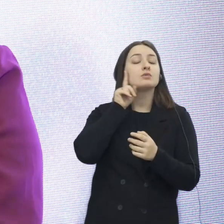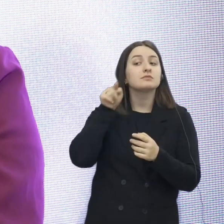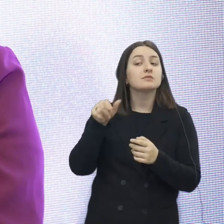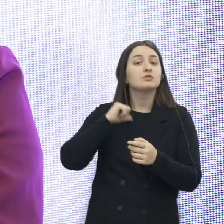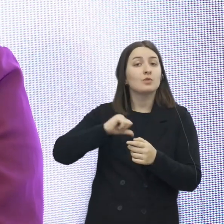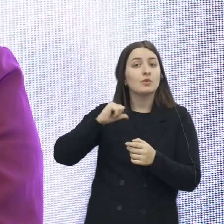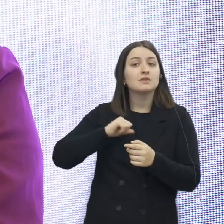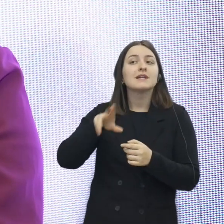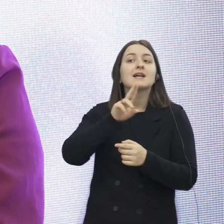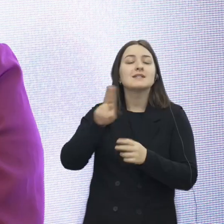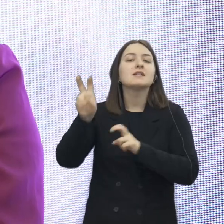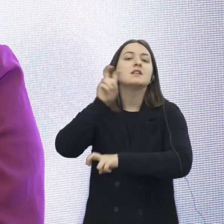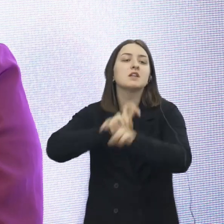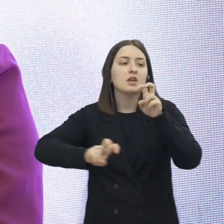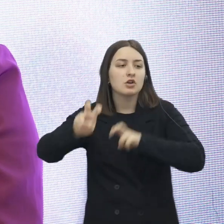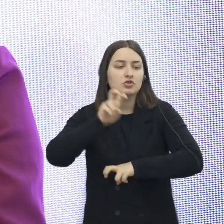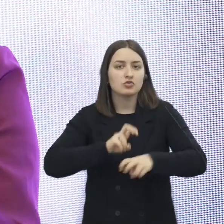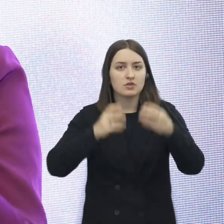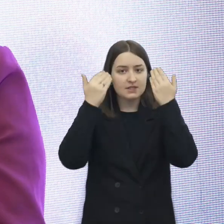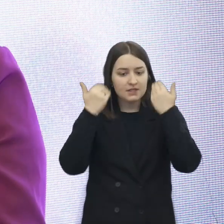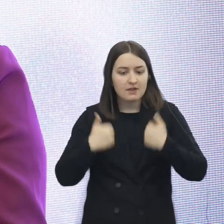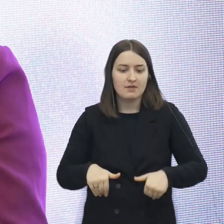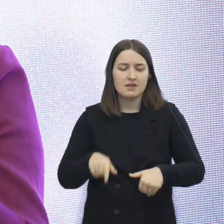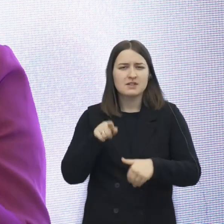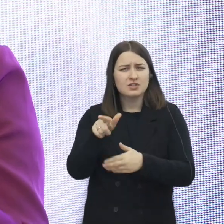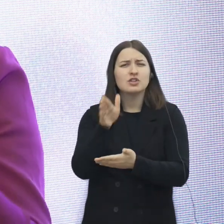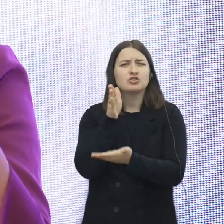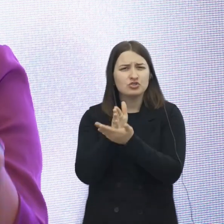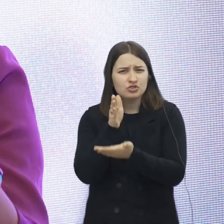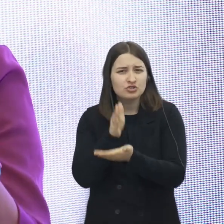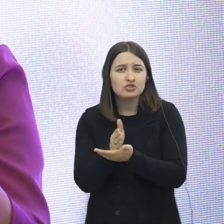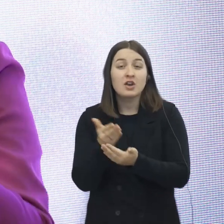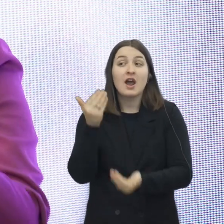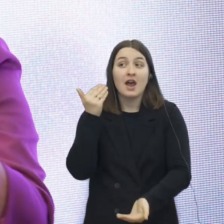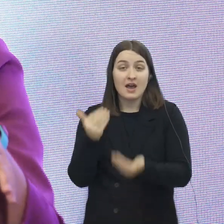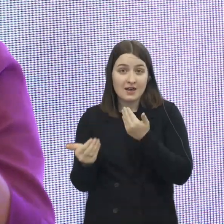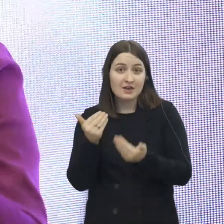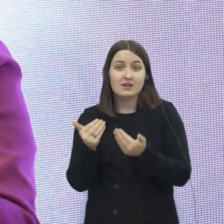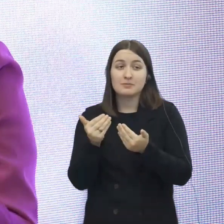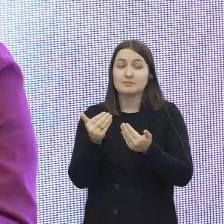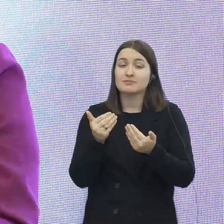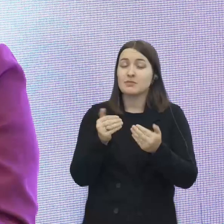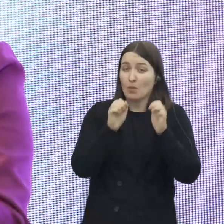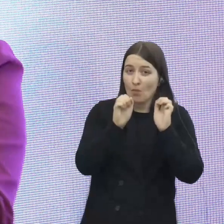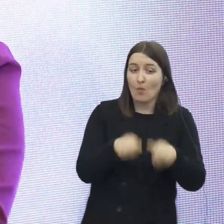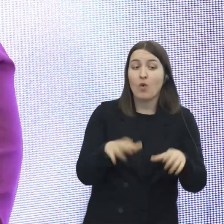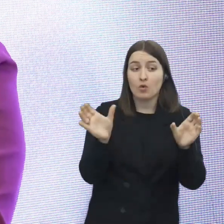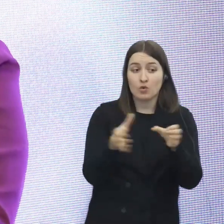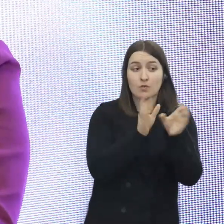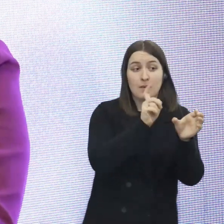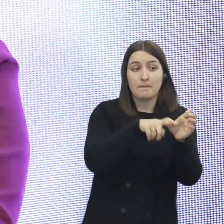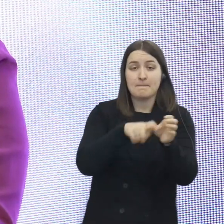tie, kurie ieškosi savęs. Ir būtent čia yra tas momentas, kad arba jie pakliūna į šitas būtent grupės, arba